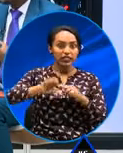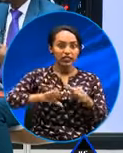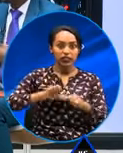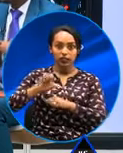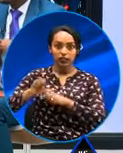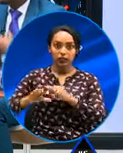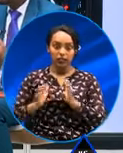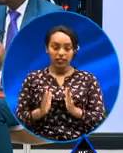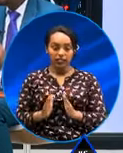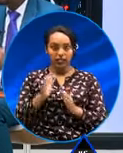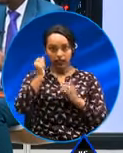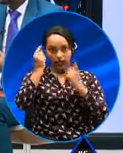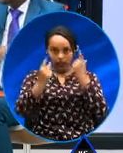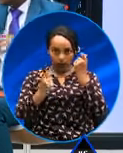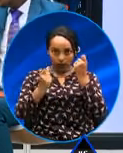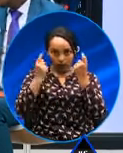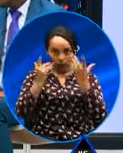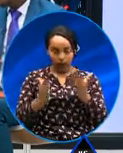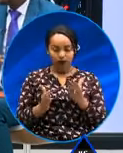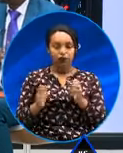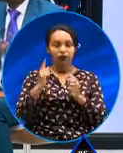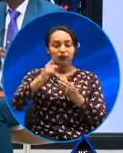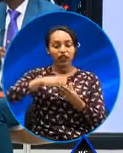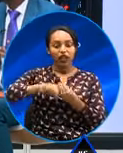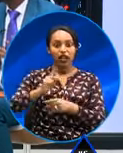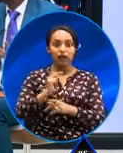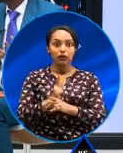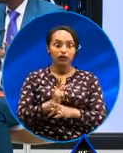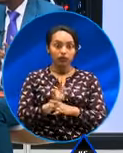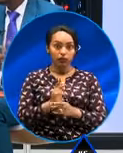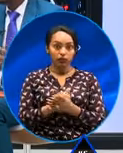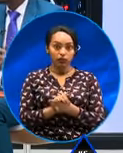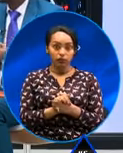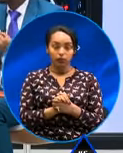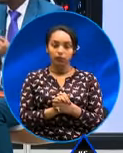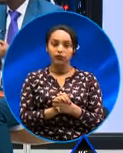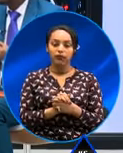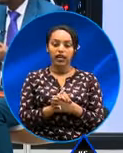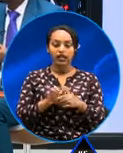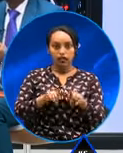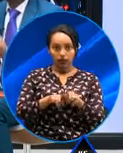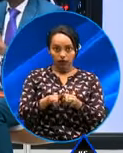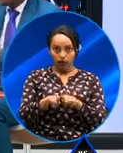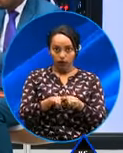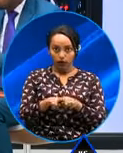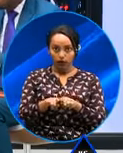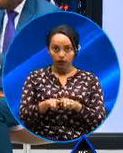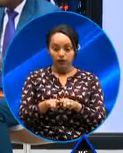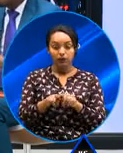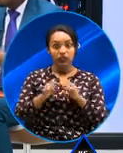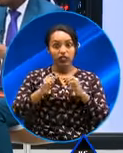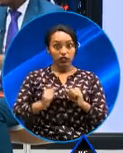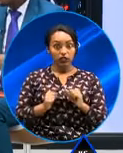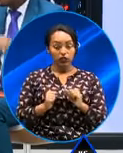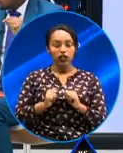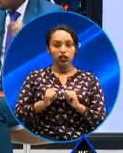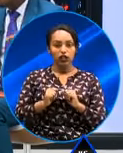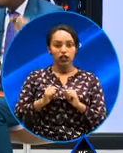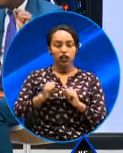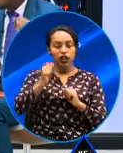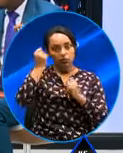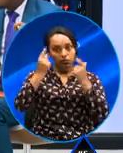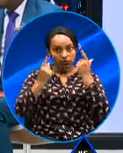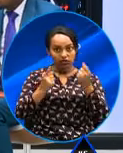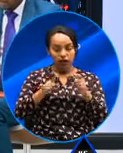በርስ ተግባብተው አንድን አካባቢ ለመጠበቅ ተስማምተው ከተቻለ ሜሞራንደም